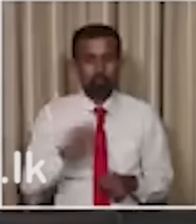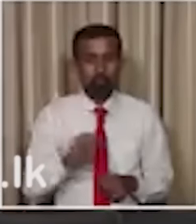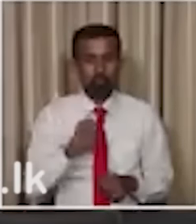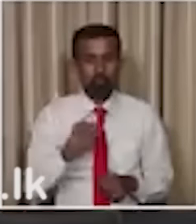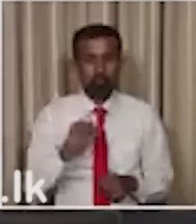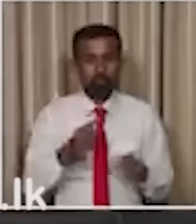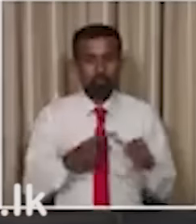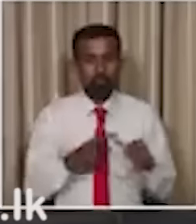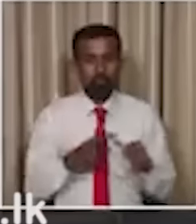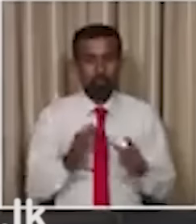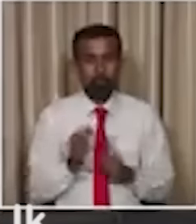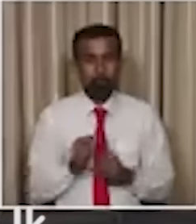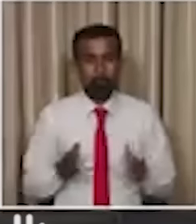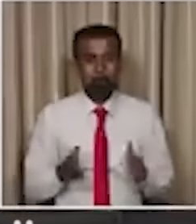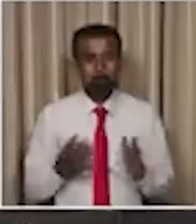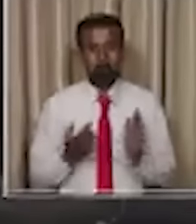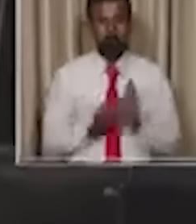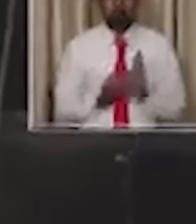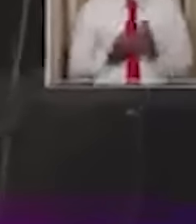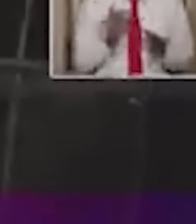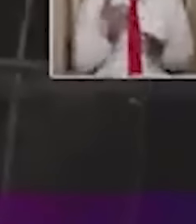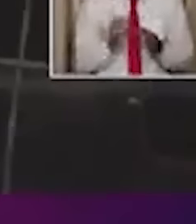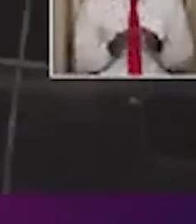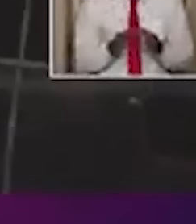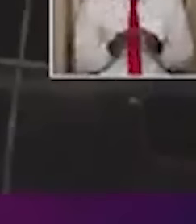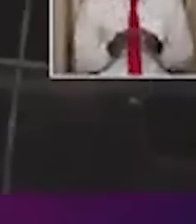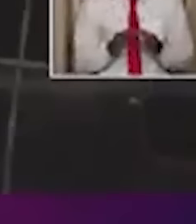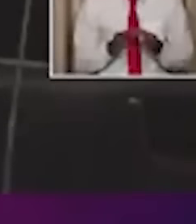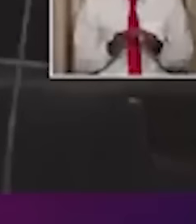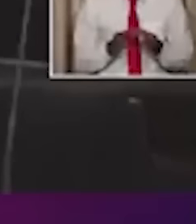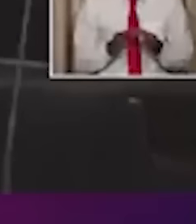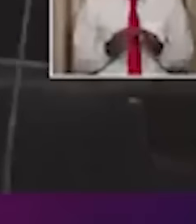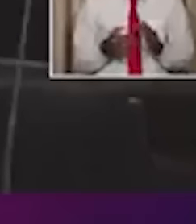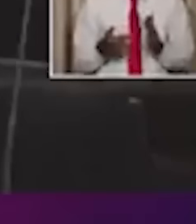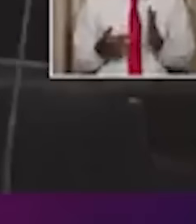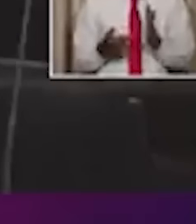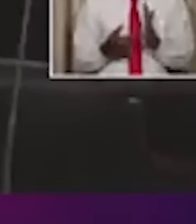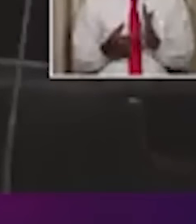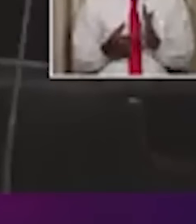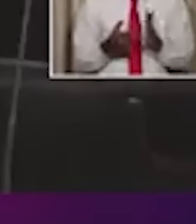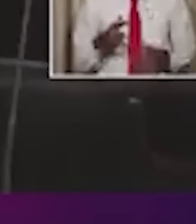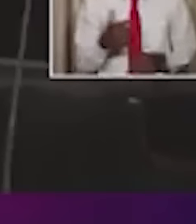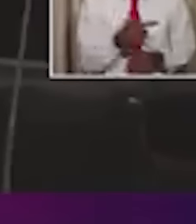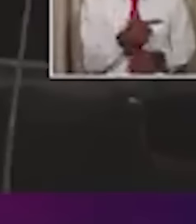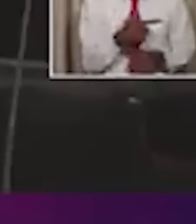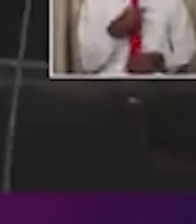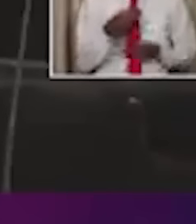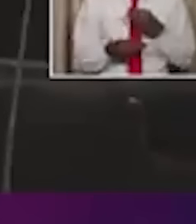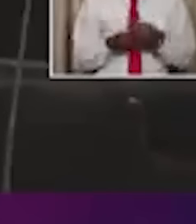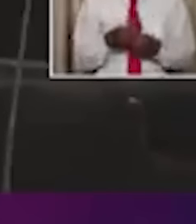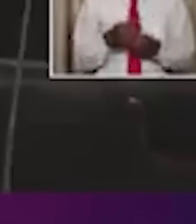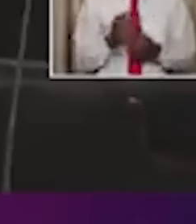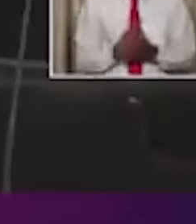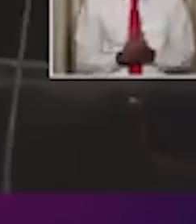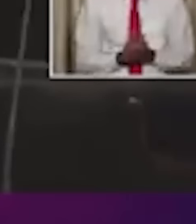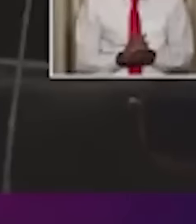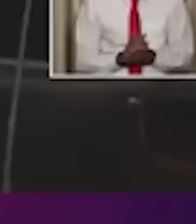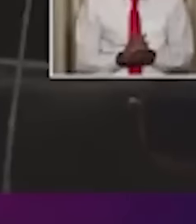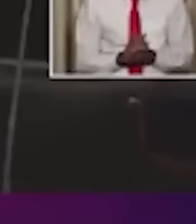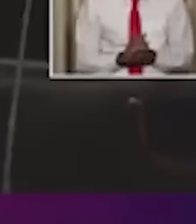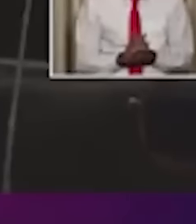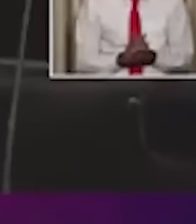27A පාර්ක් ලේන් රාජගිරි නැමැති ලිපිනය දන්න ට්‍රොපිකල් ෆිෂ් ඉන්ටර්නැෂනල් ප්‍රයිවට් ලිමිටඩ් යන සමාගමයි.